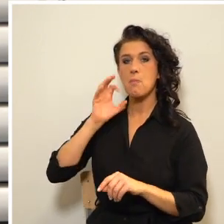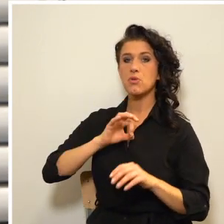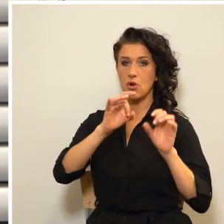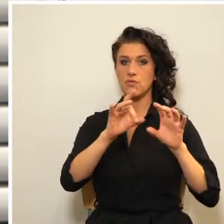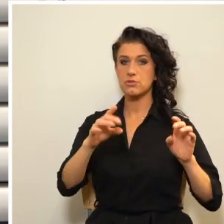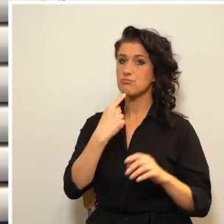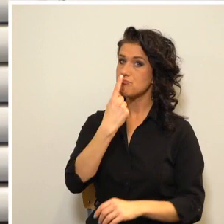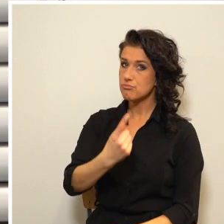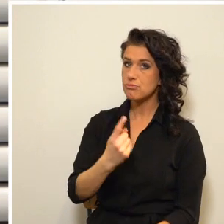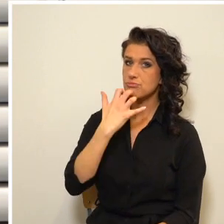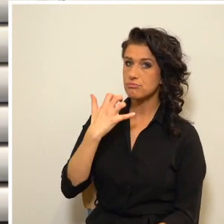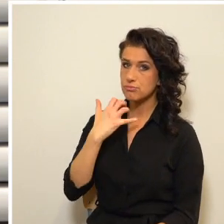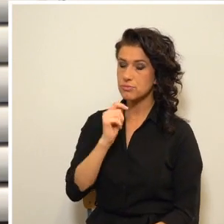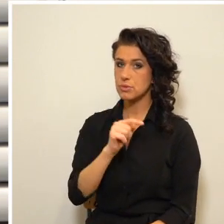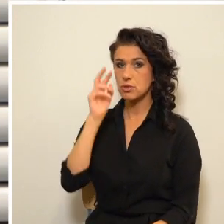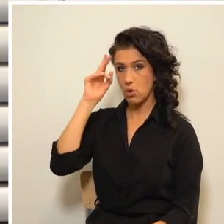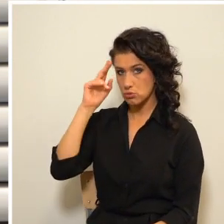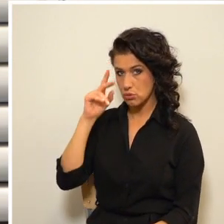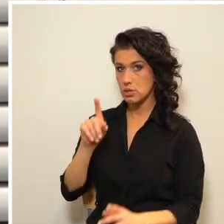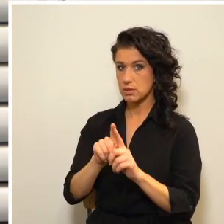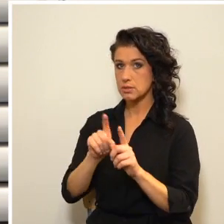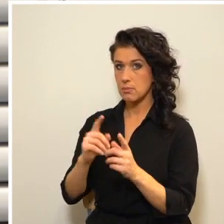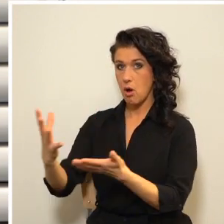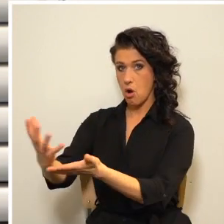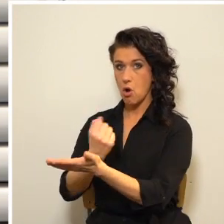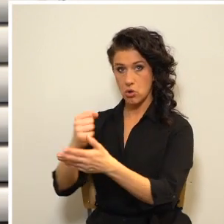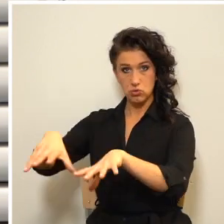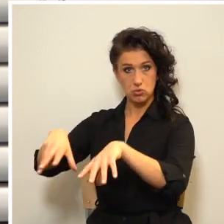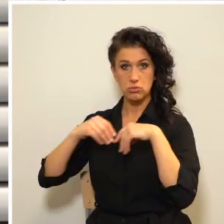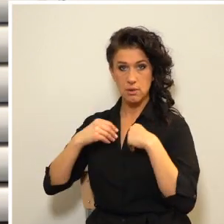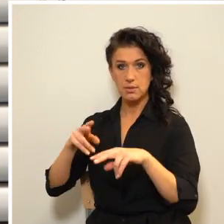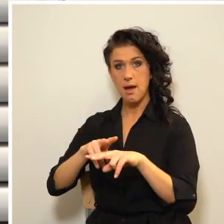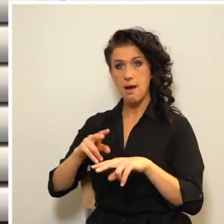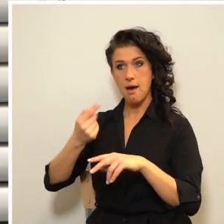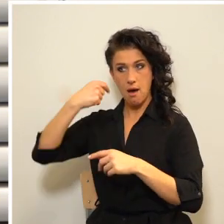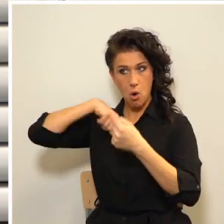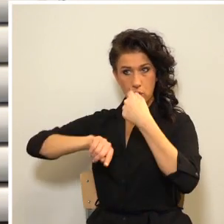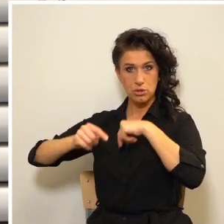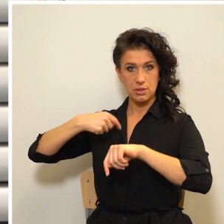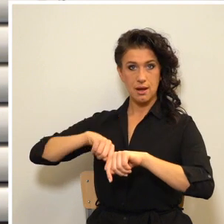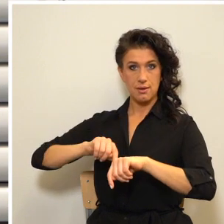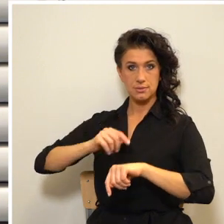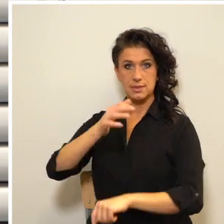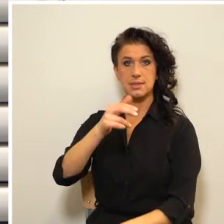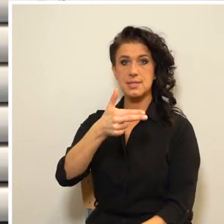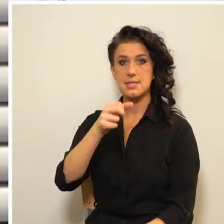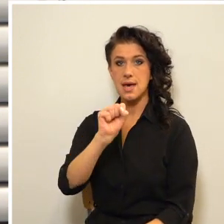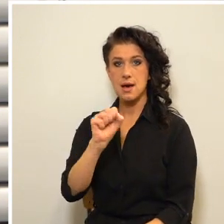powiedział rozpoznania i pozyskania narządu bo rozpoznanie jest